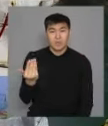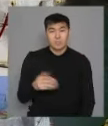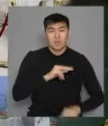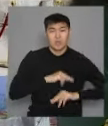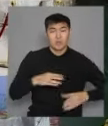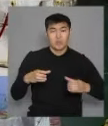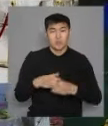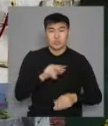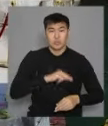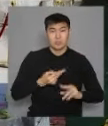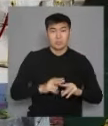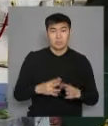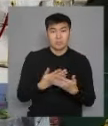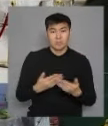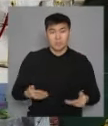әртістерімді, барша қызметкерді